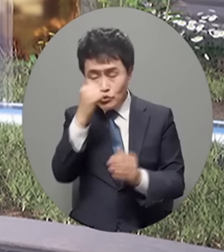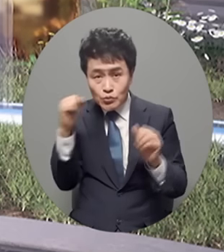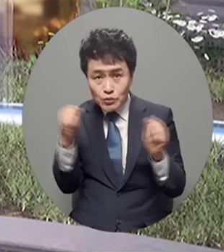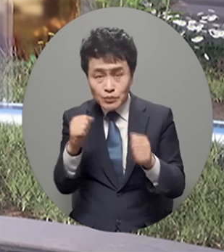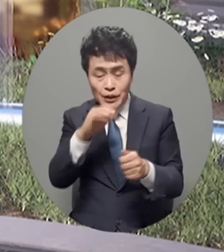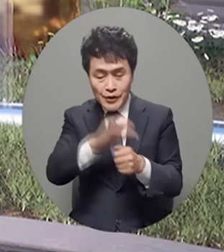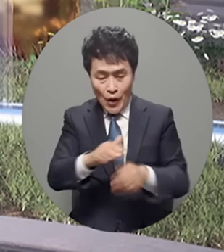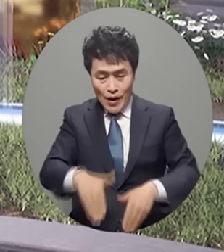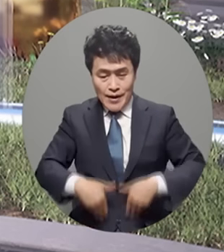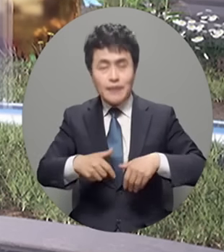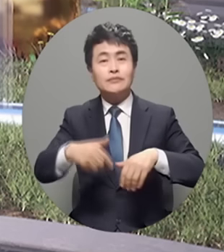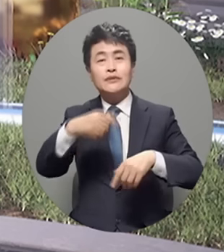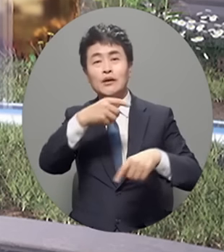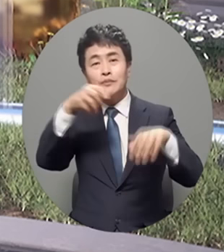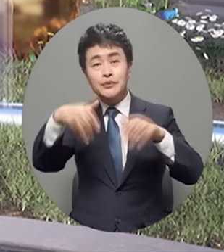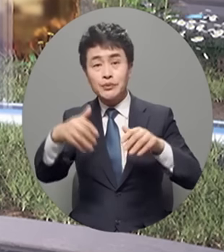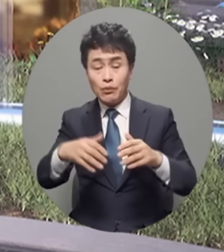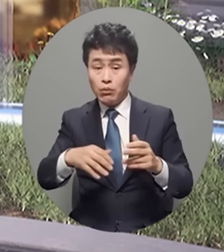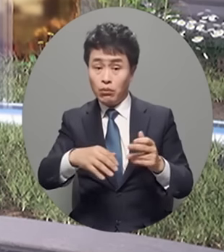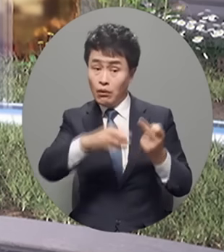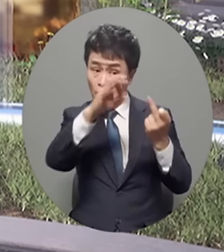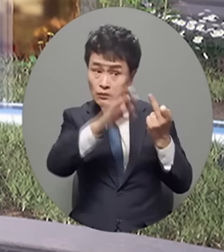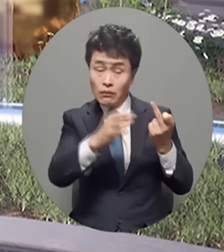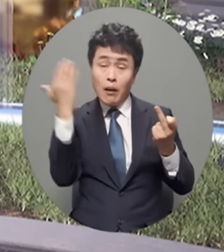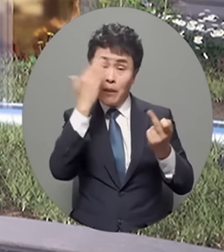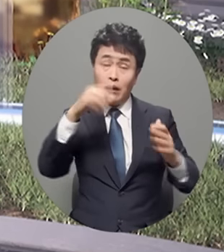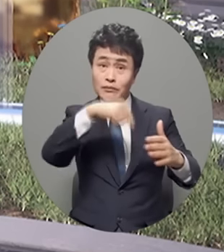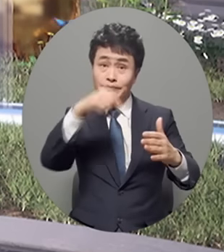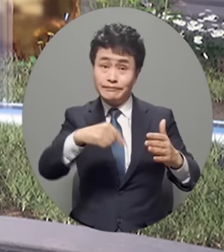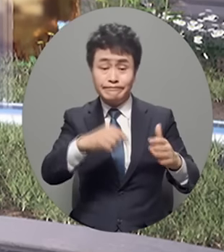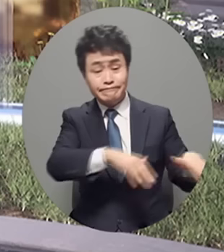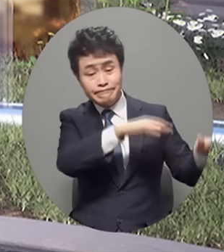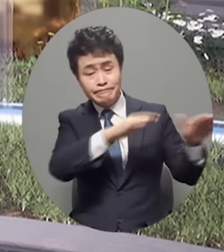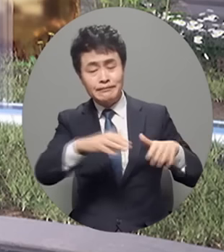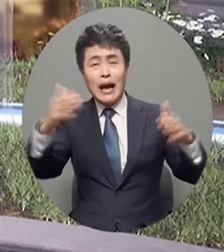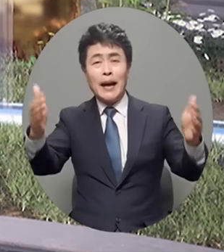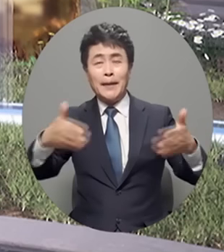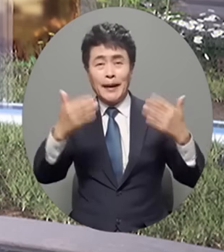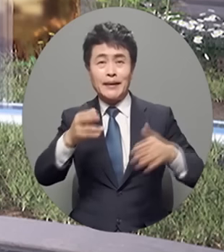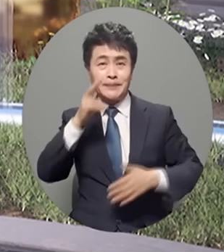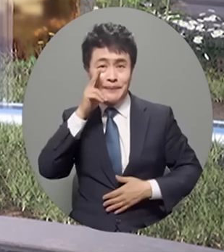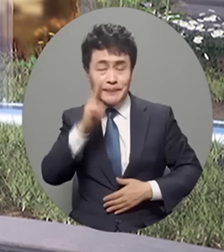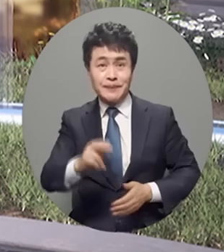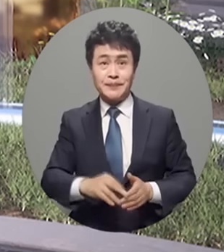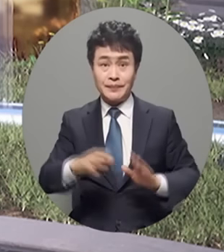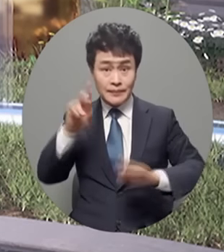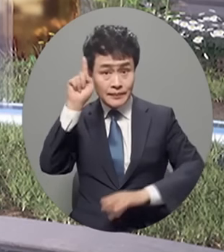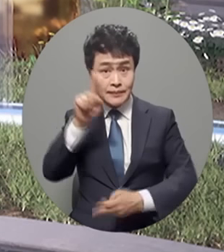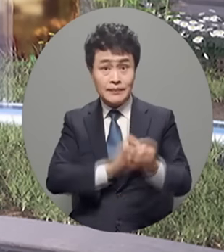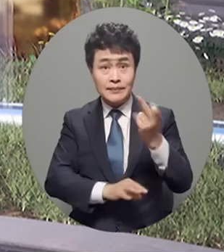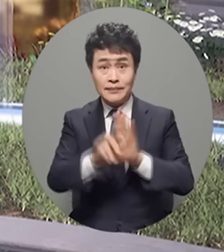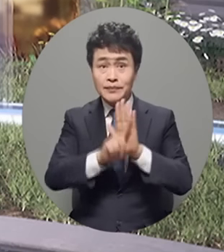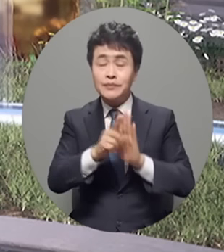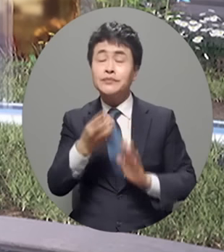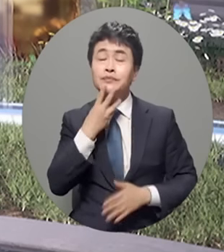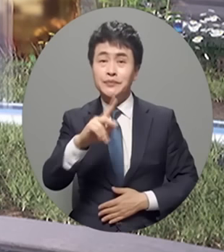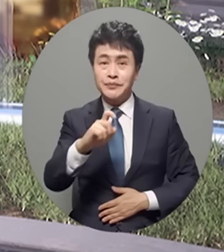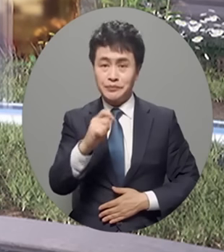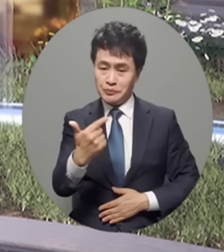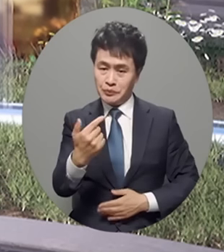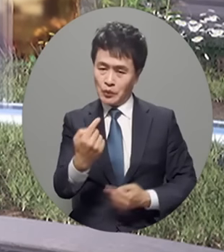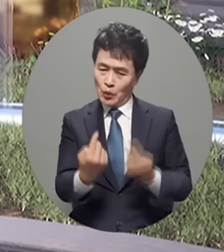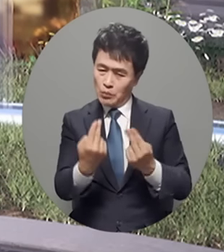경남에도 가끔 비가 내리겠고요. 서쪽 지방은 내내 맑은 가운데 해안가에서는 바람이 강하겠습니다. 내일 아침 기온은 서울이 16도 등으로